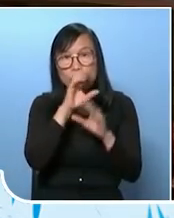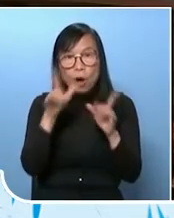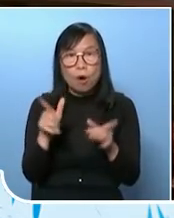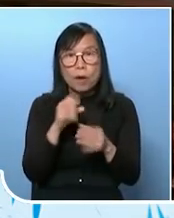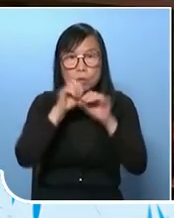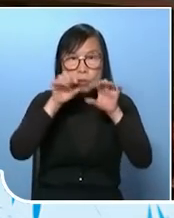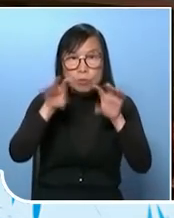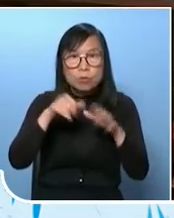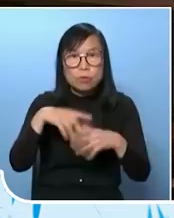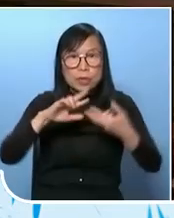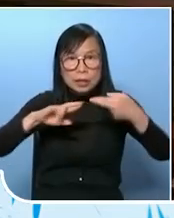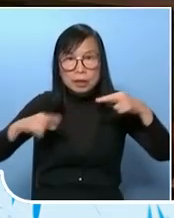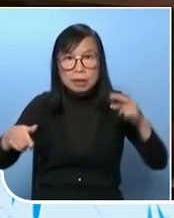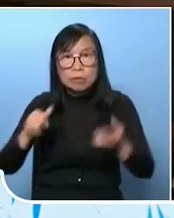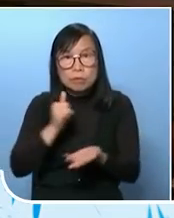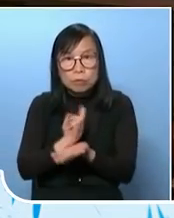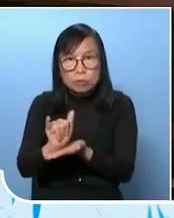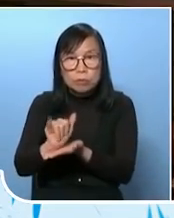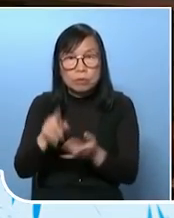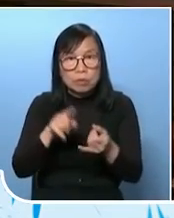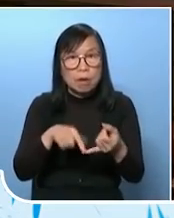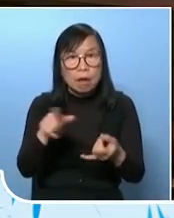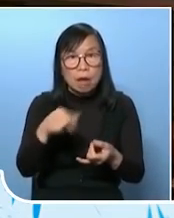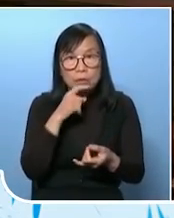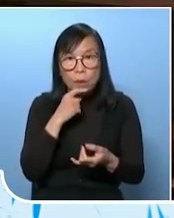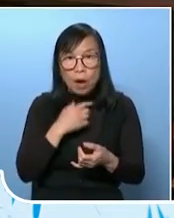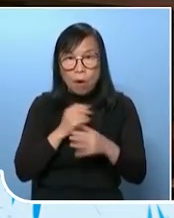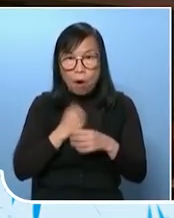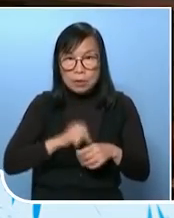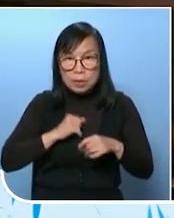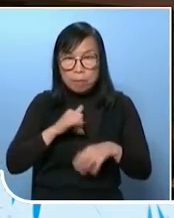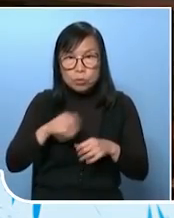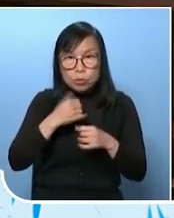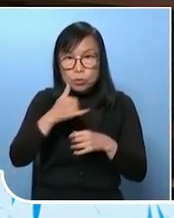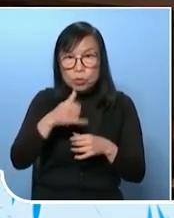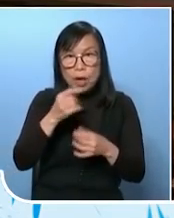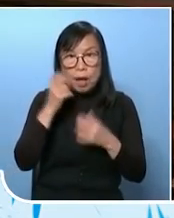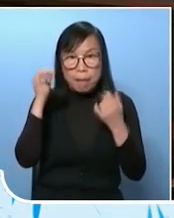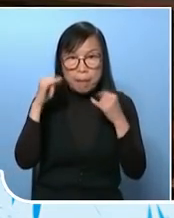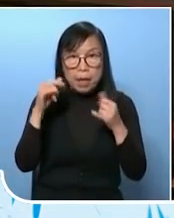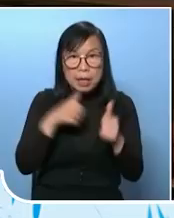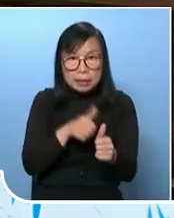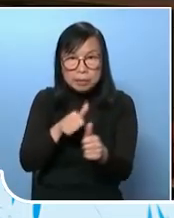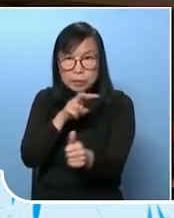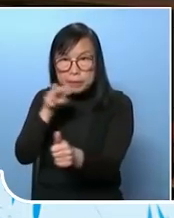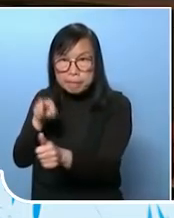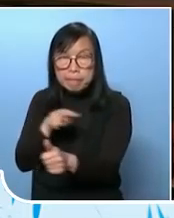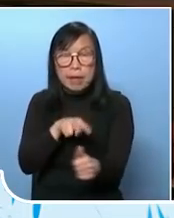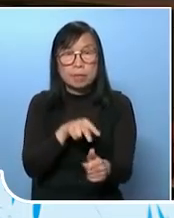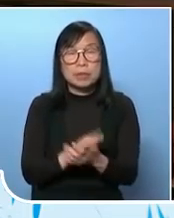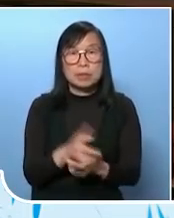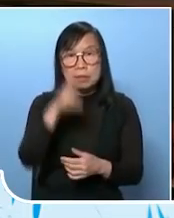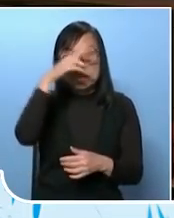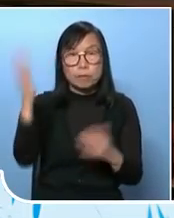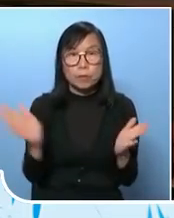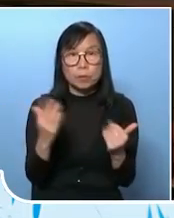地地宣傳說基因送中，用作追蹤接觸者的安心出行就被抹黑說要來跟蹤監視市民，政府